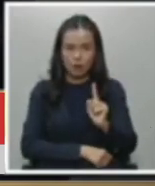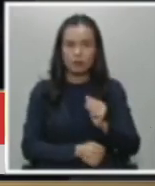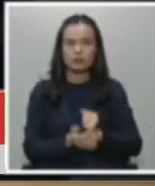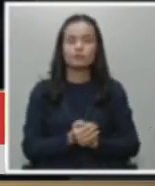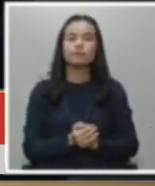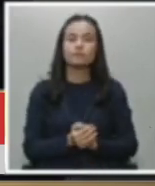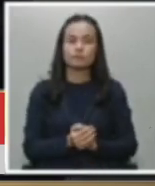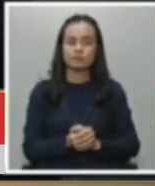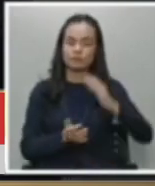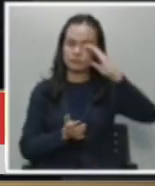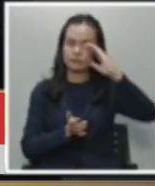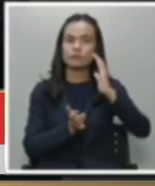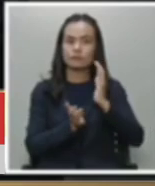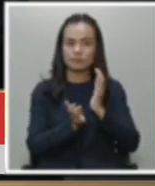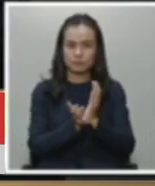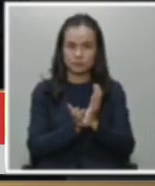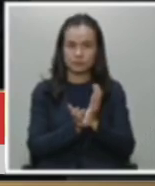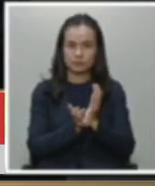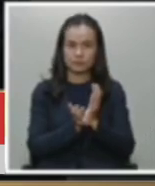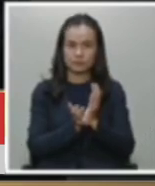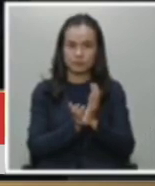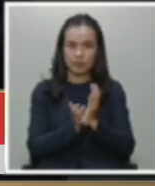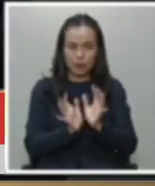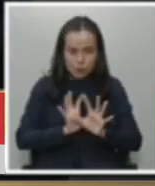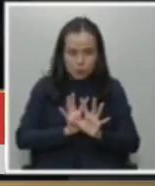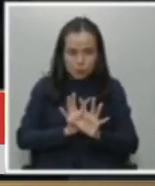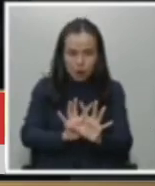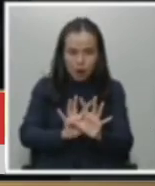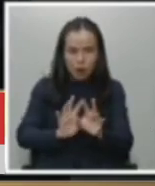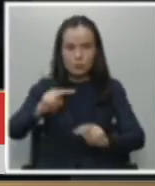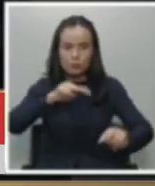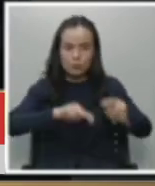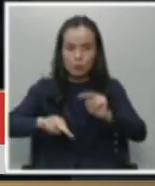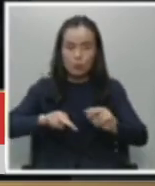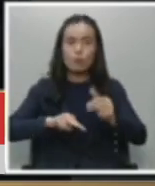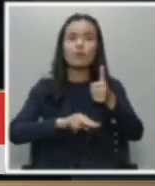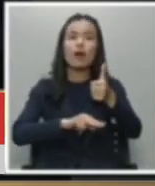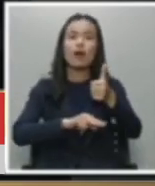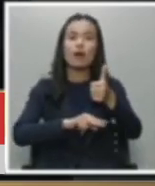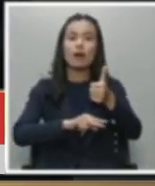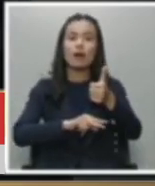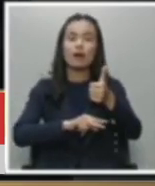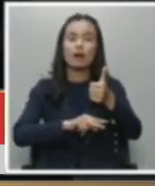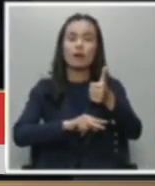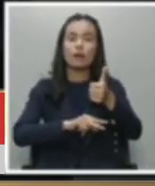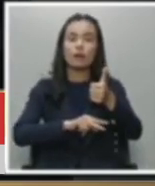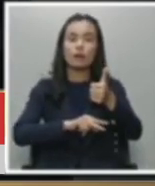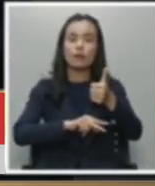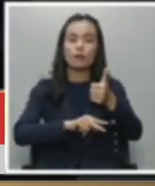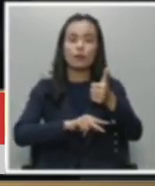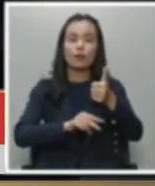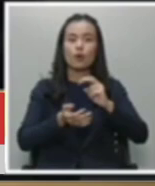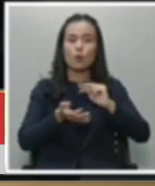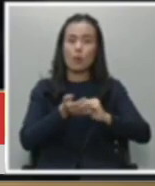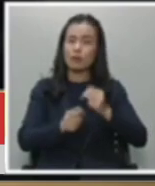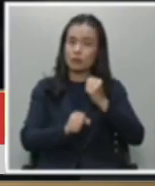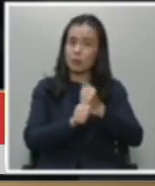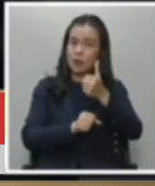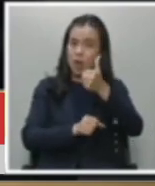จ้าหน้าที่ตำรวจสามารถที่จะเข้าไปควบคุมเหตุการณ์ในช่วงที่เทอร์มินอลเอ็ดได้หรือ